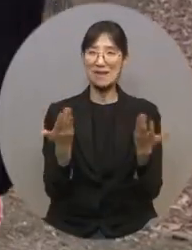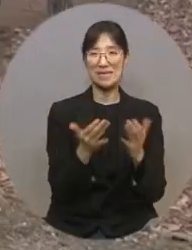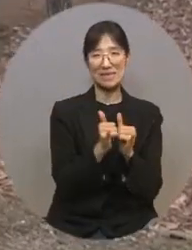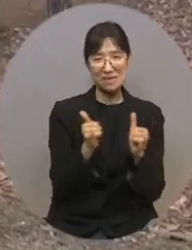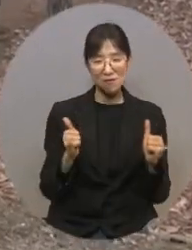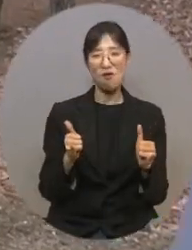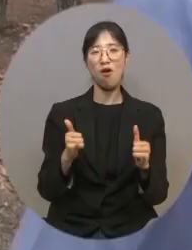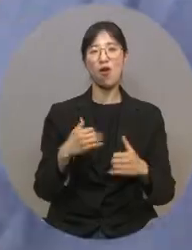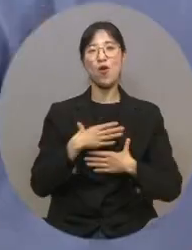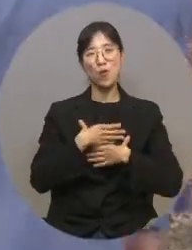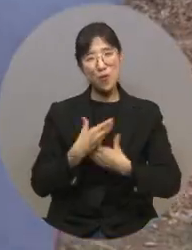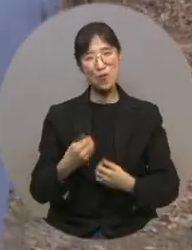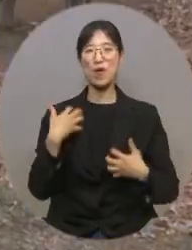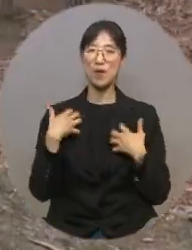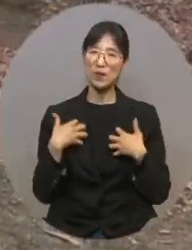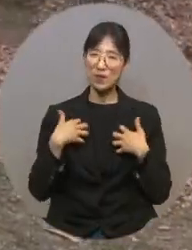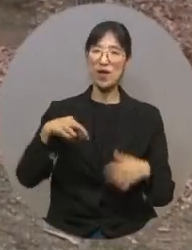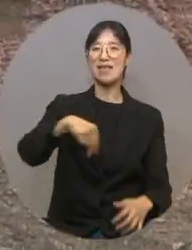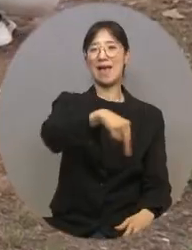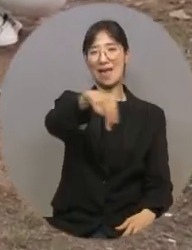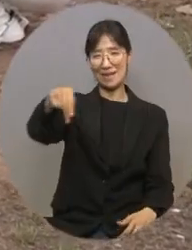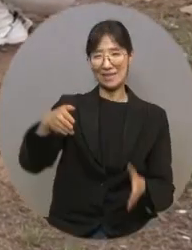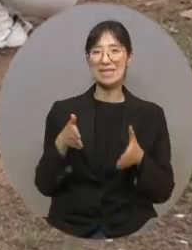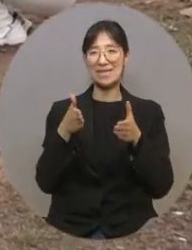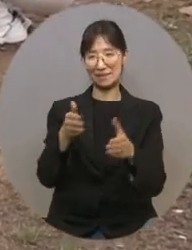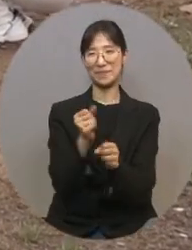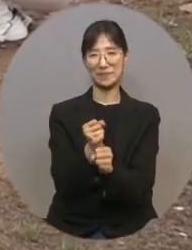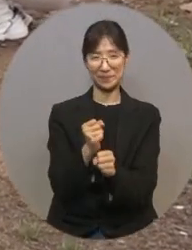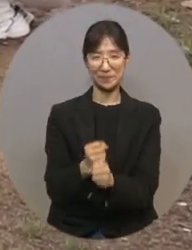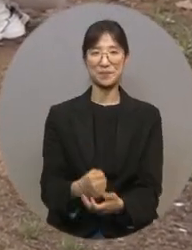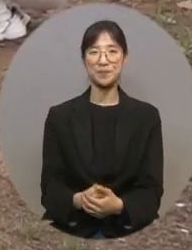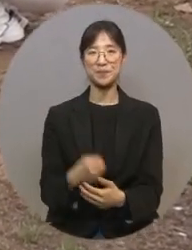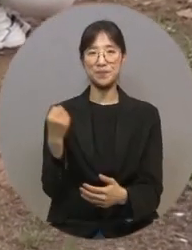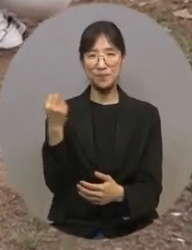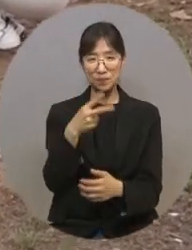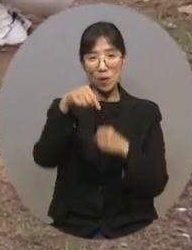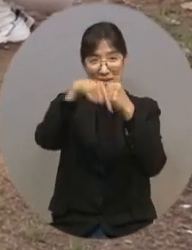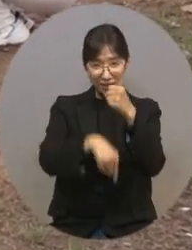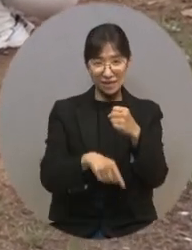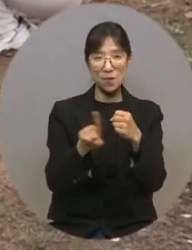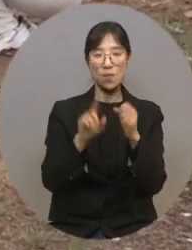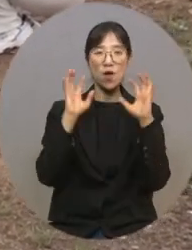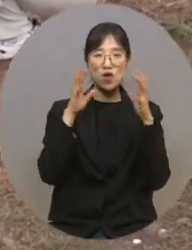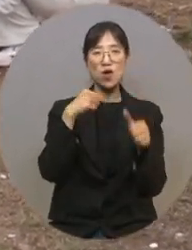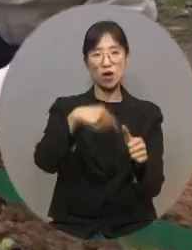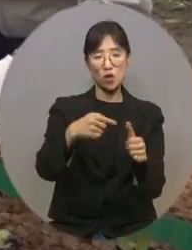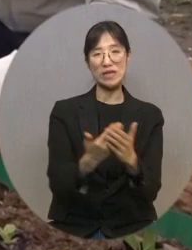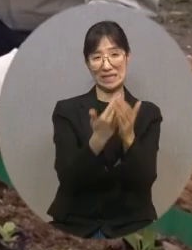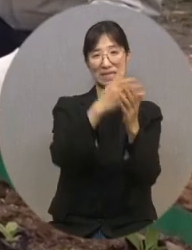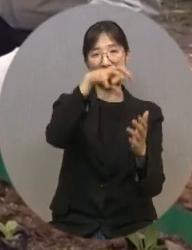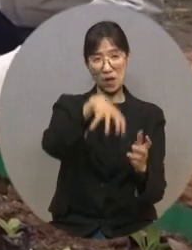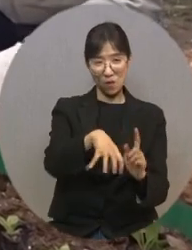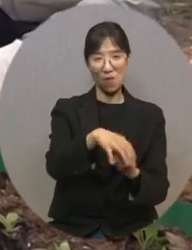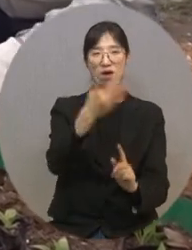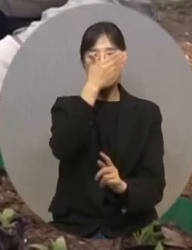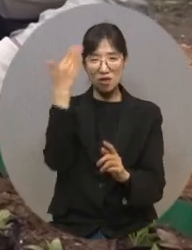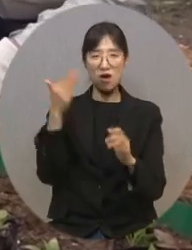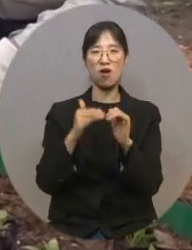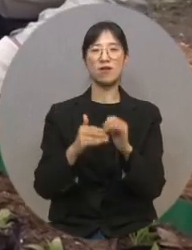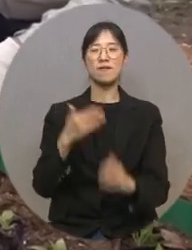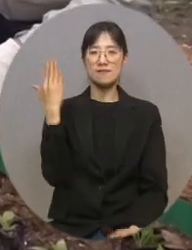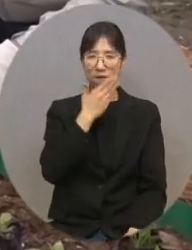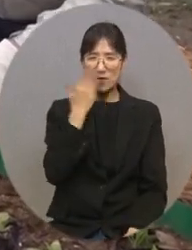위한 쾌적한 산책공원을 조성했습니다. 또한 직속기관인 유아교육진흥원은 청렴 다짐대회